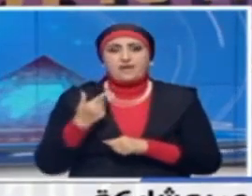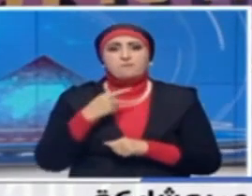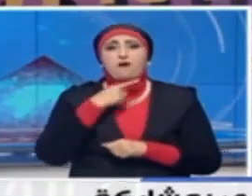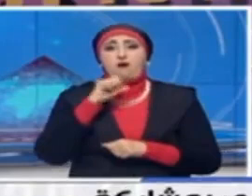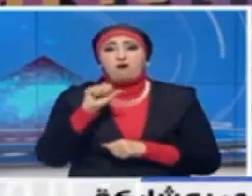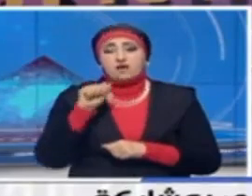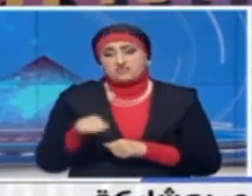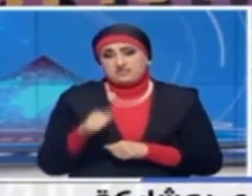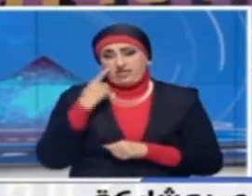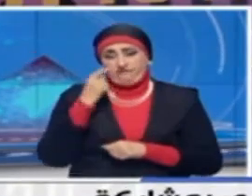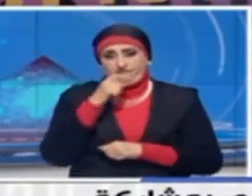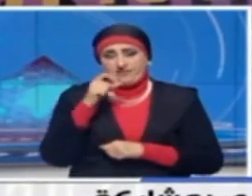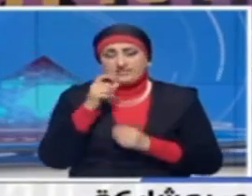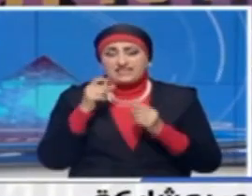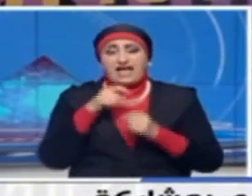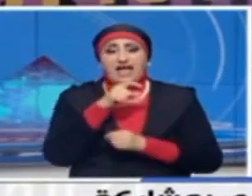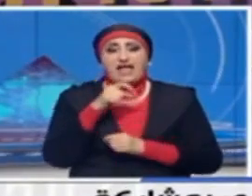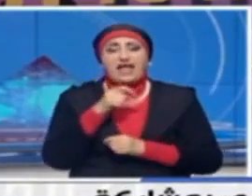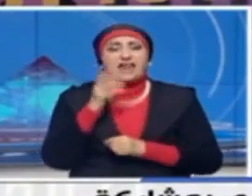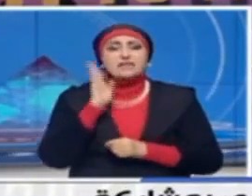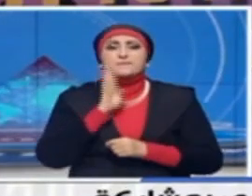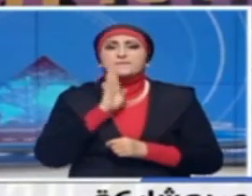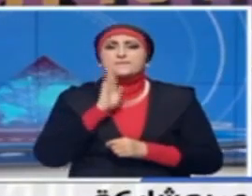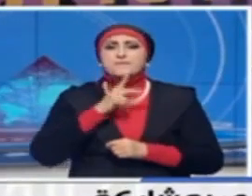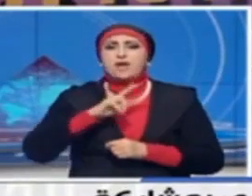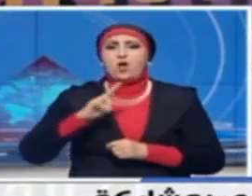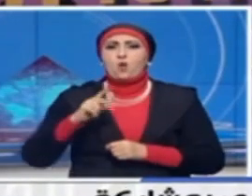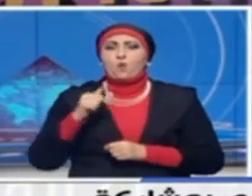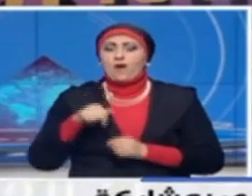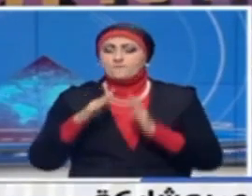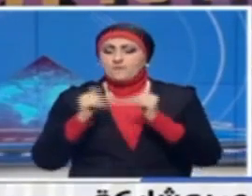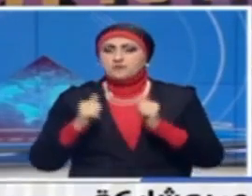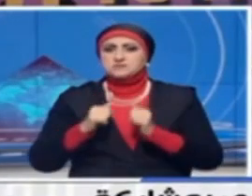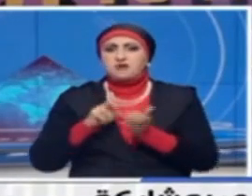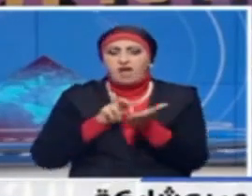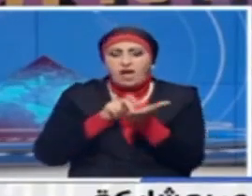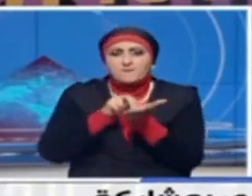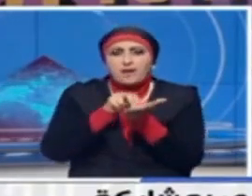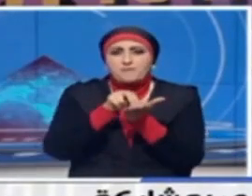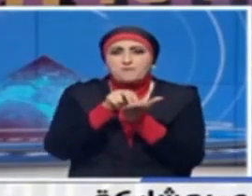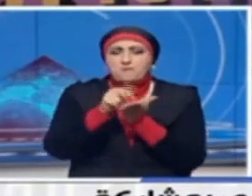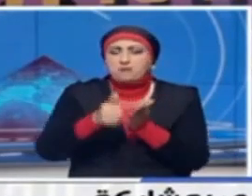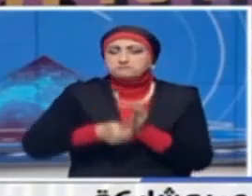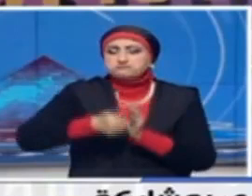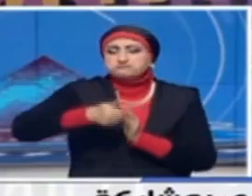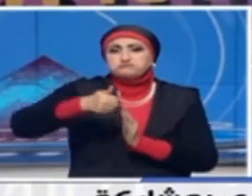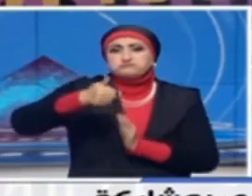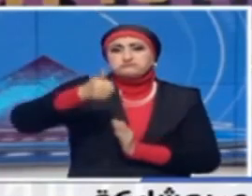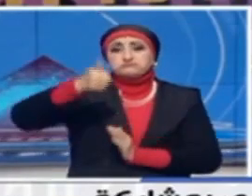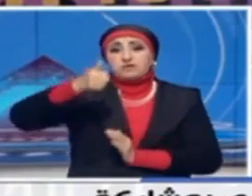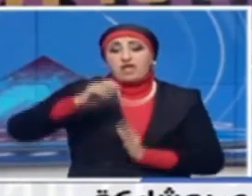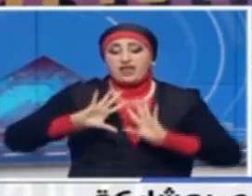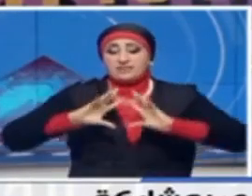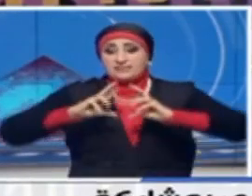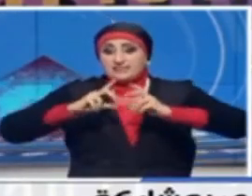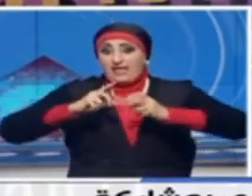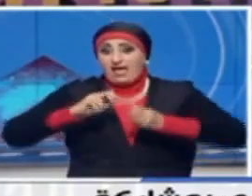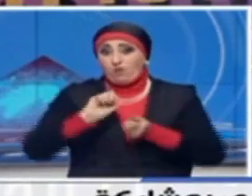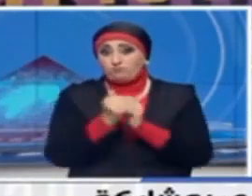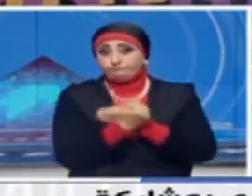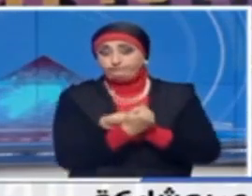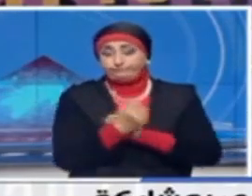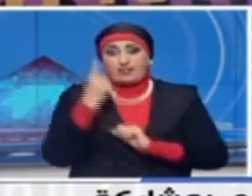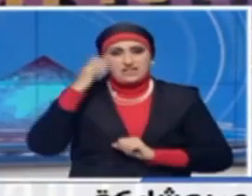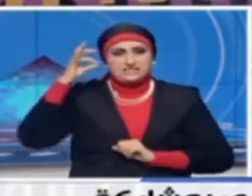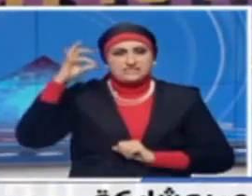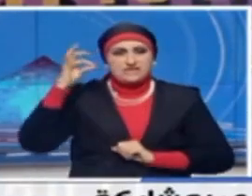بالبحث العلمي، التعليم العالي والبحث العلمي، خير دليل على أن مصر تسير بخطى ثابتة نحو التحول الرقمي والذكاء الاصطناعي